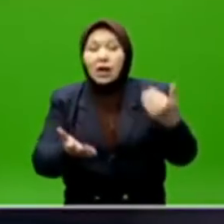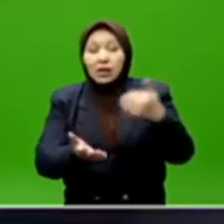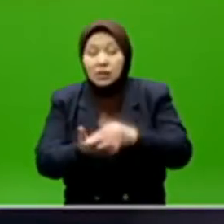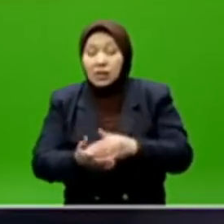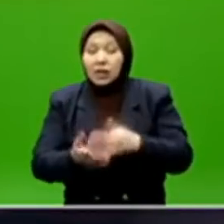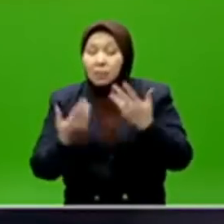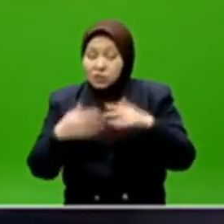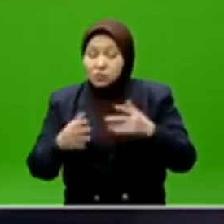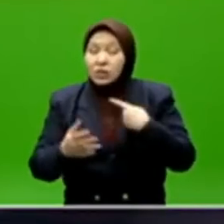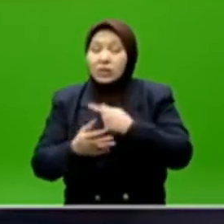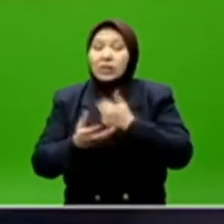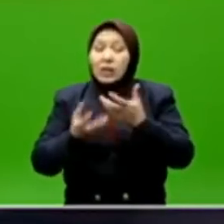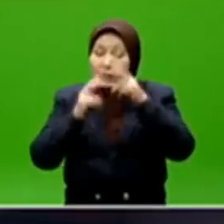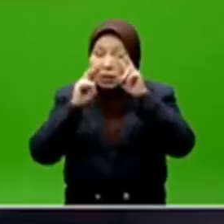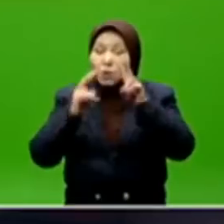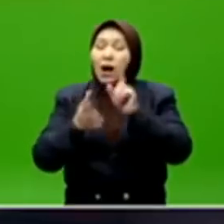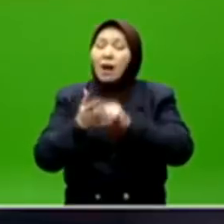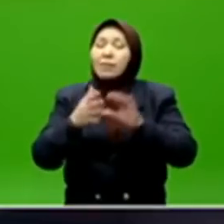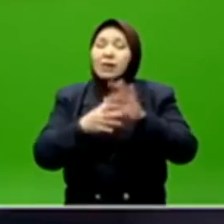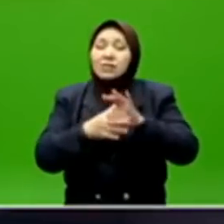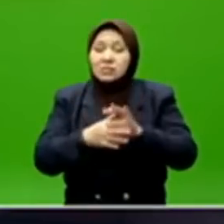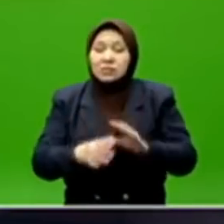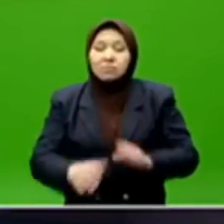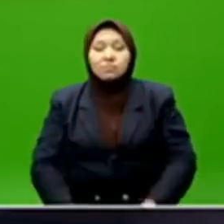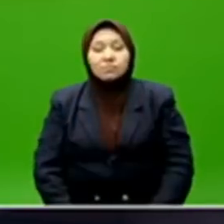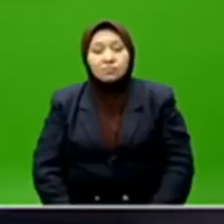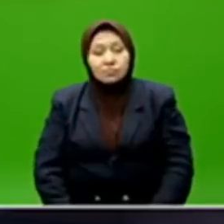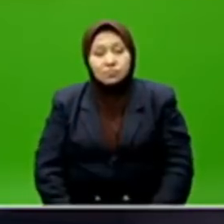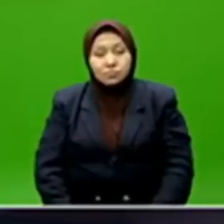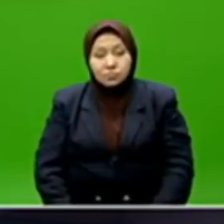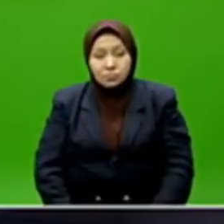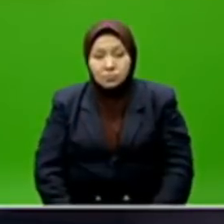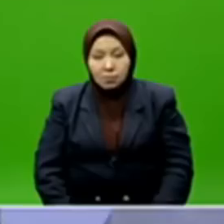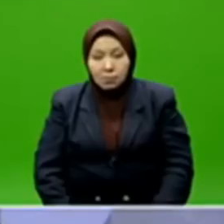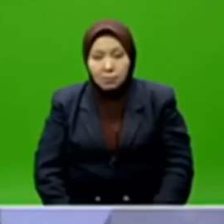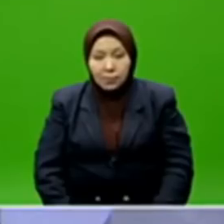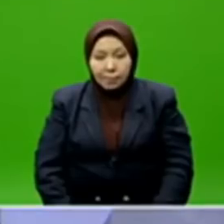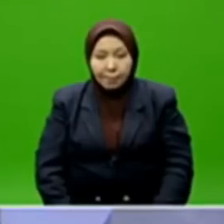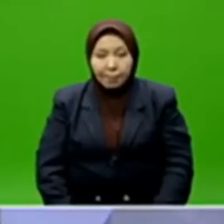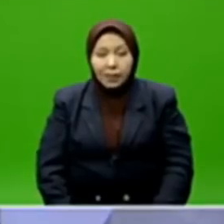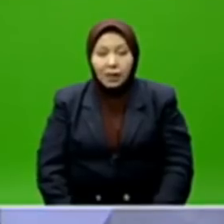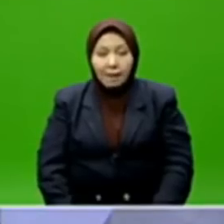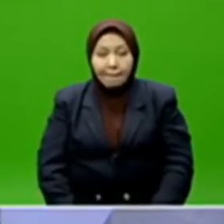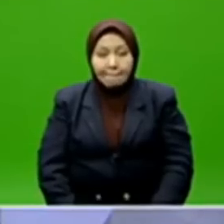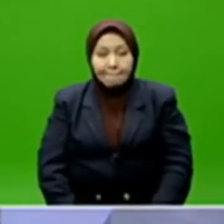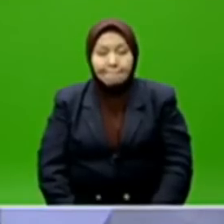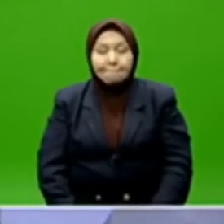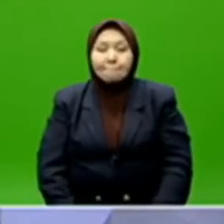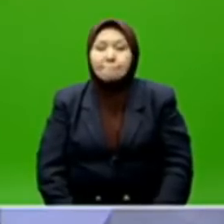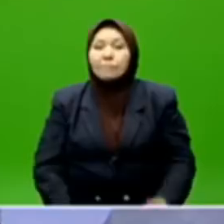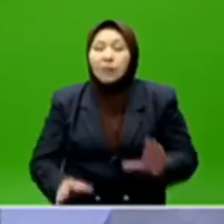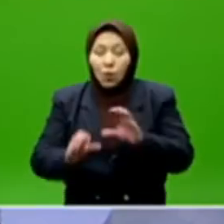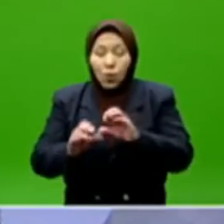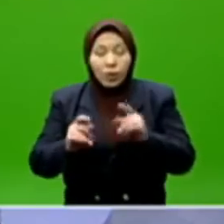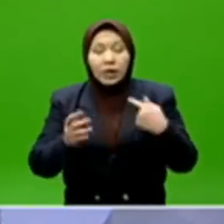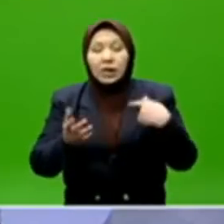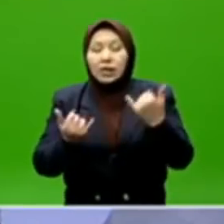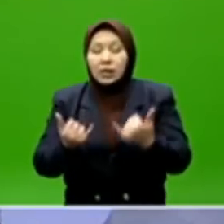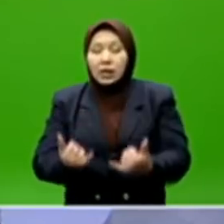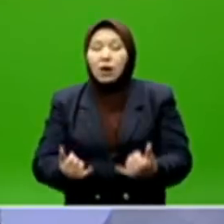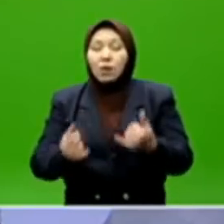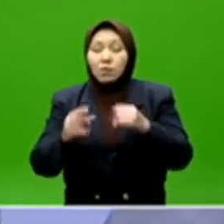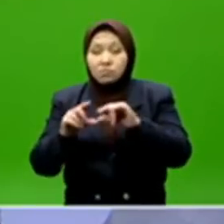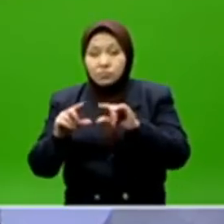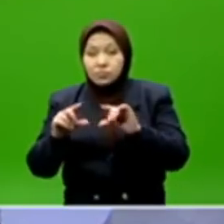Kemudian kita nak tengok apa isi kandungannya. Silakan. Baik, terima kasih ustaz. Ayat yang ke-37 ustaz eh. Ya. Betul tadi ustaz, wa man asani fa